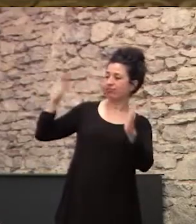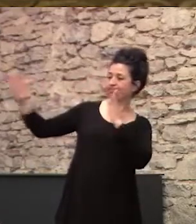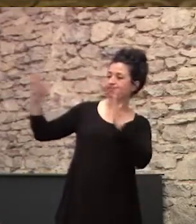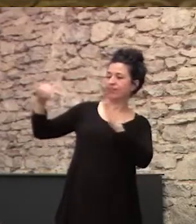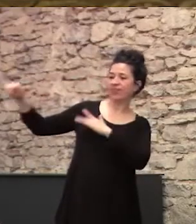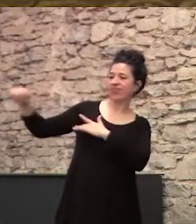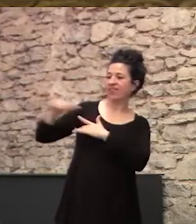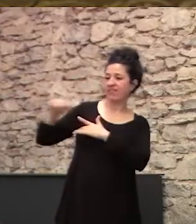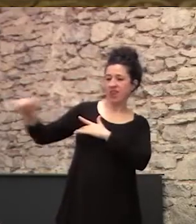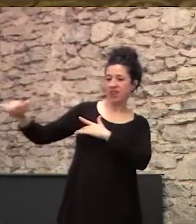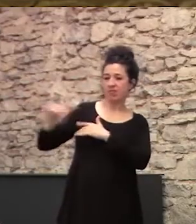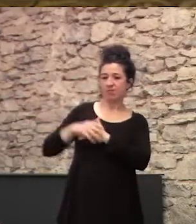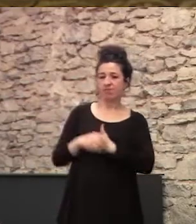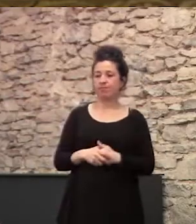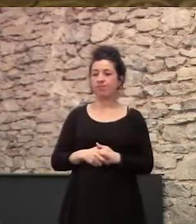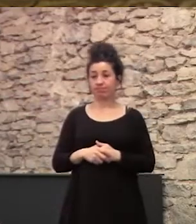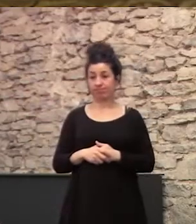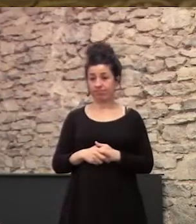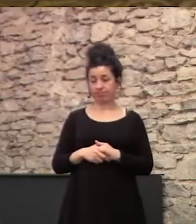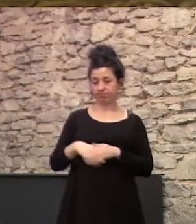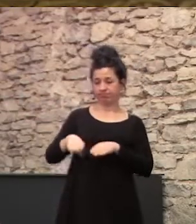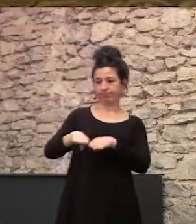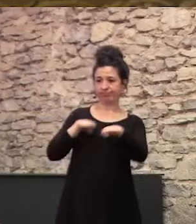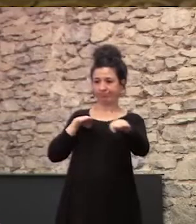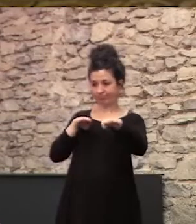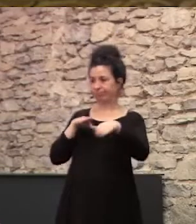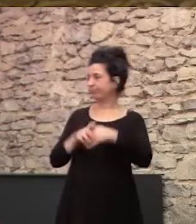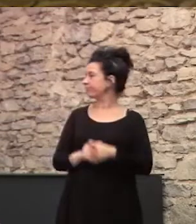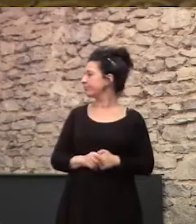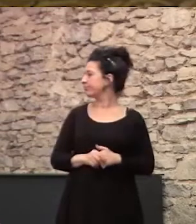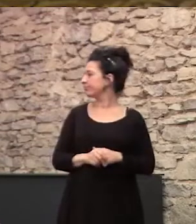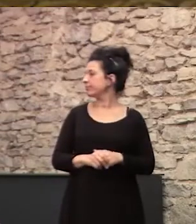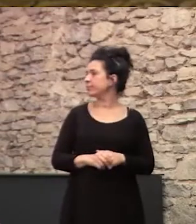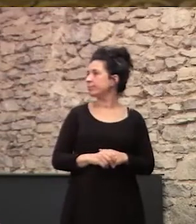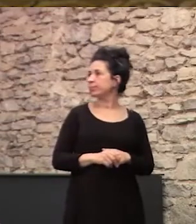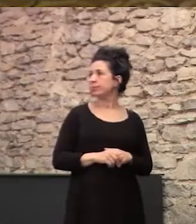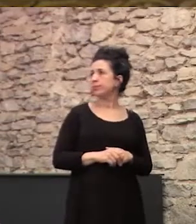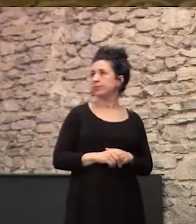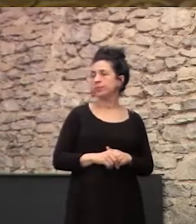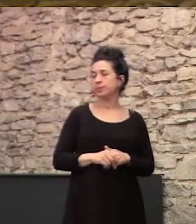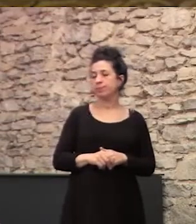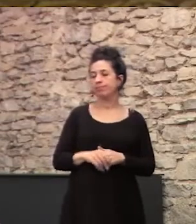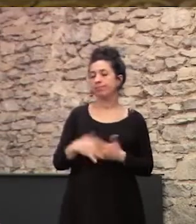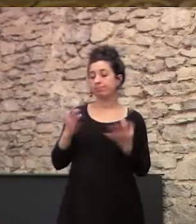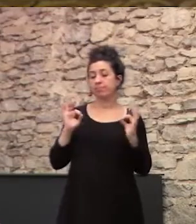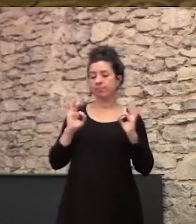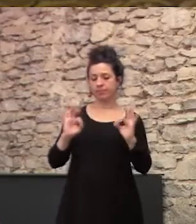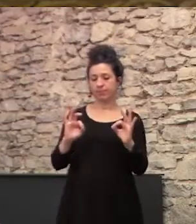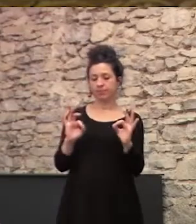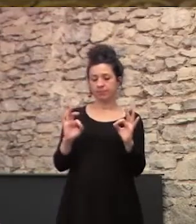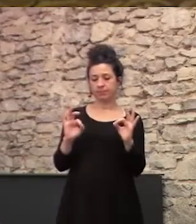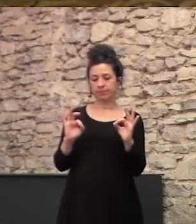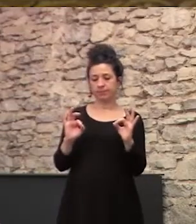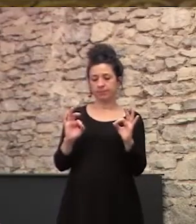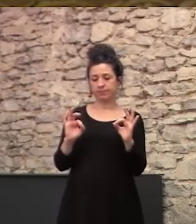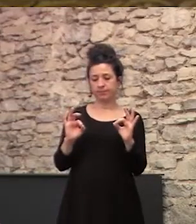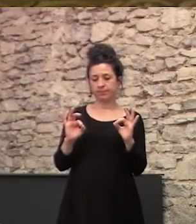aldea. Bai, eta... Hori,